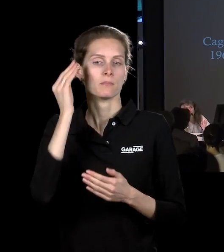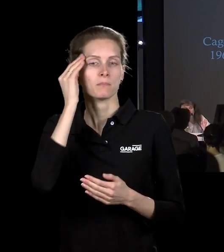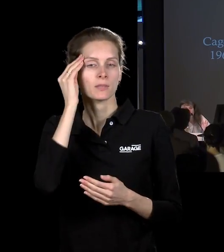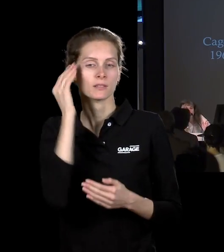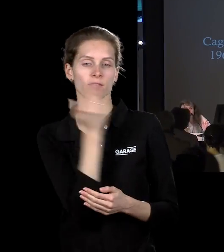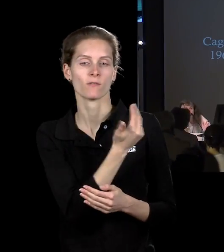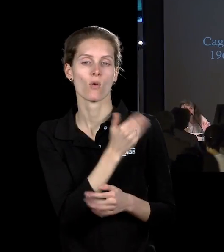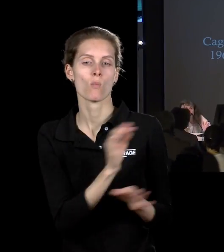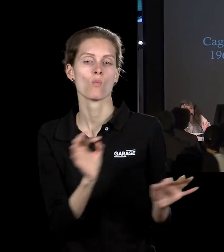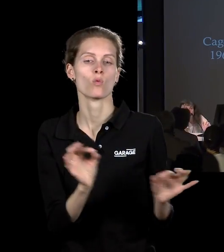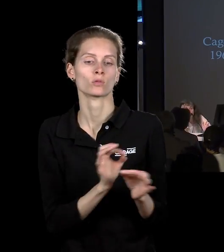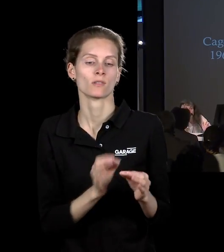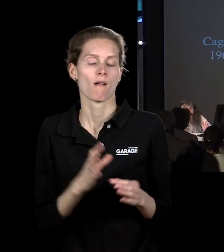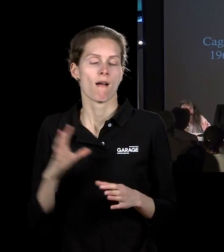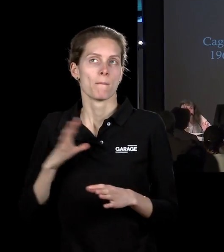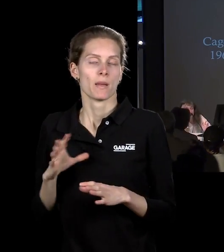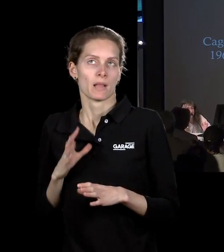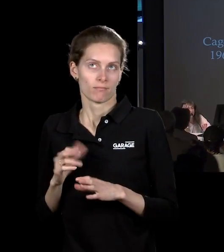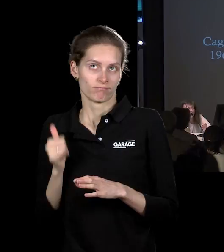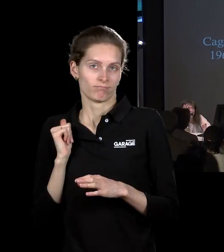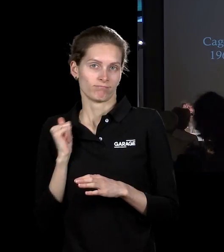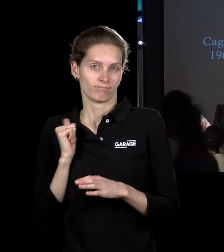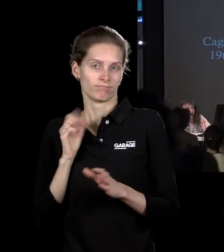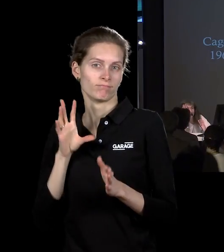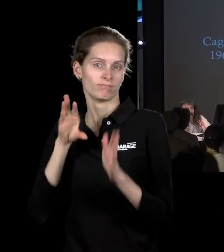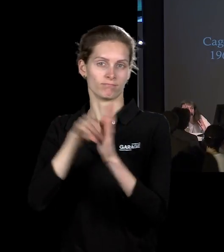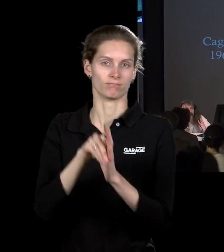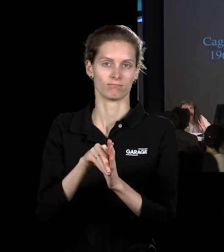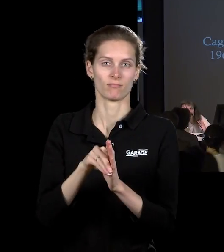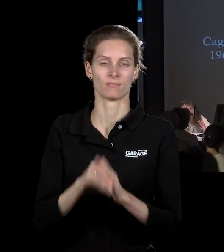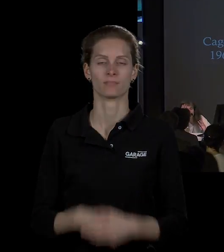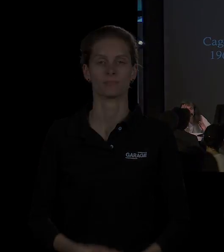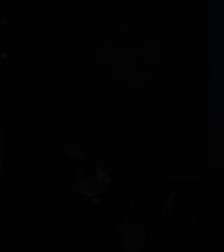этого музыкального бэкграунда, очень важного для Уолтера де Марио.